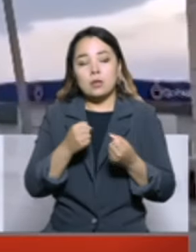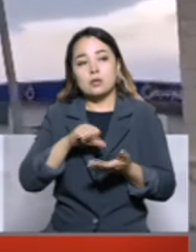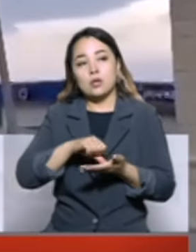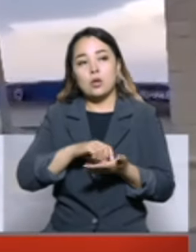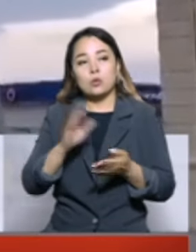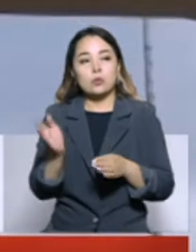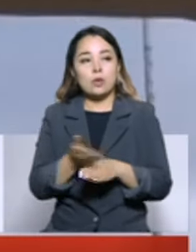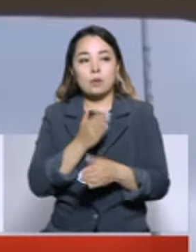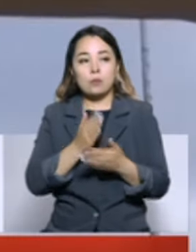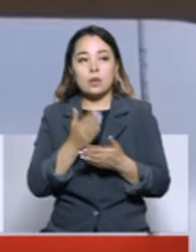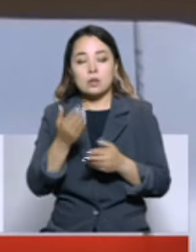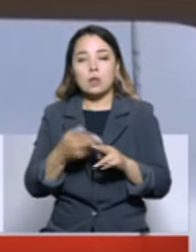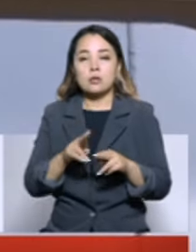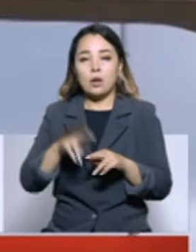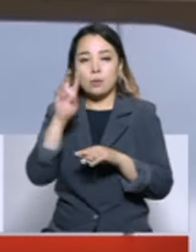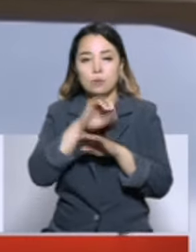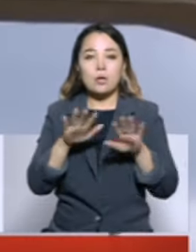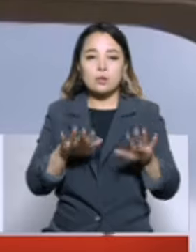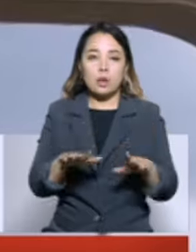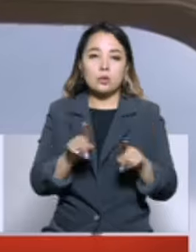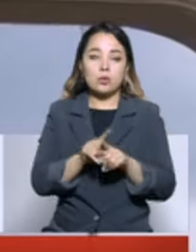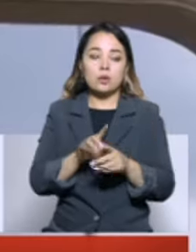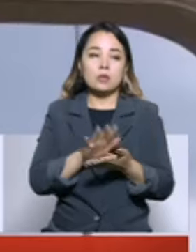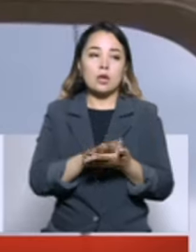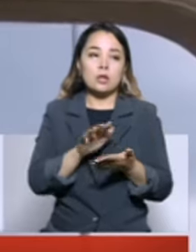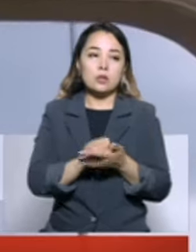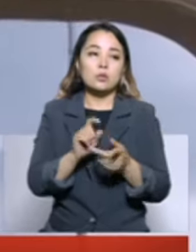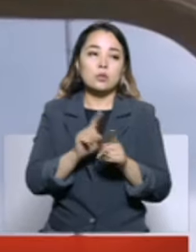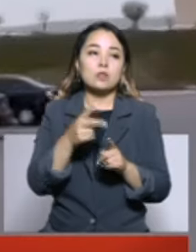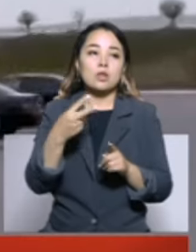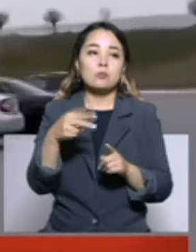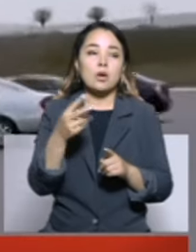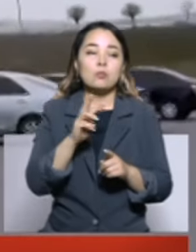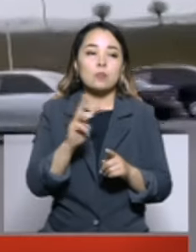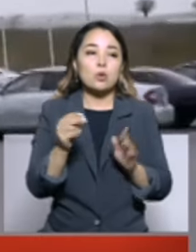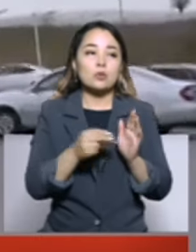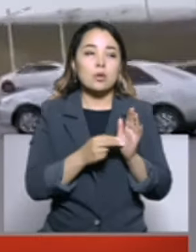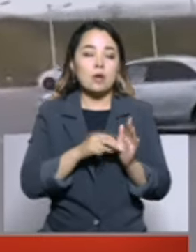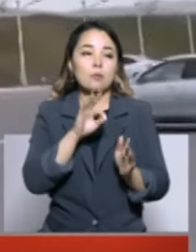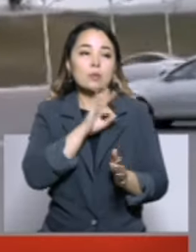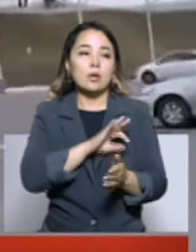есептен шығарған. Олар мемлекет мүлкін талан-таражға салу арқылы 22 миллион теңге пайда тапқан.